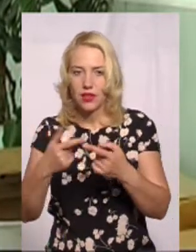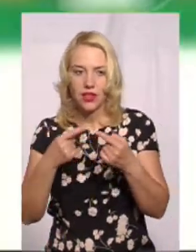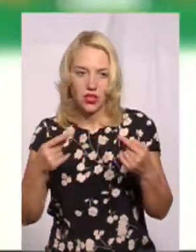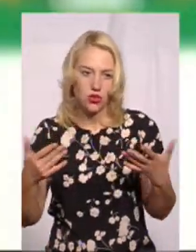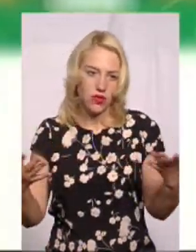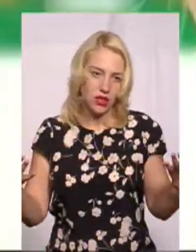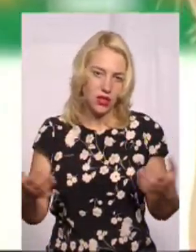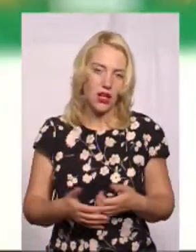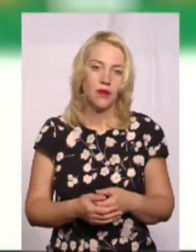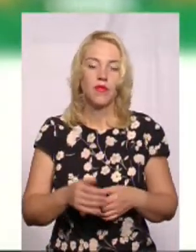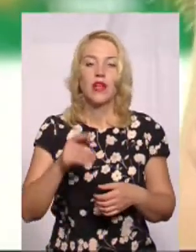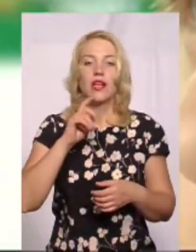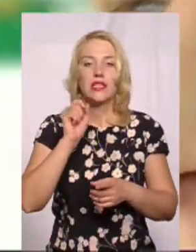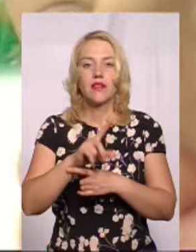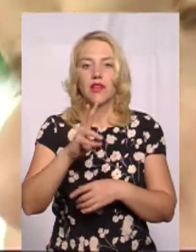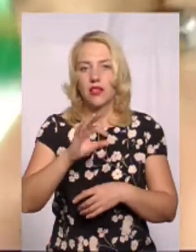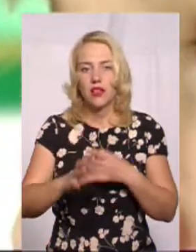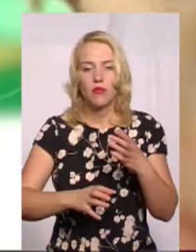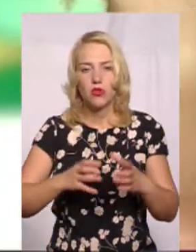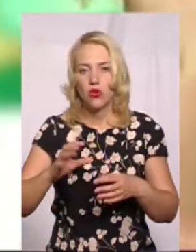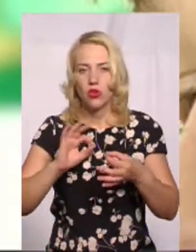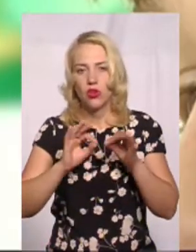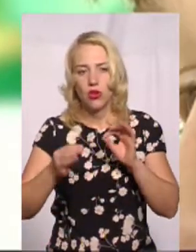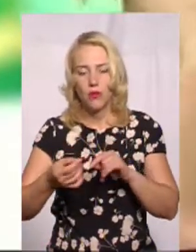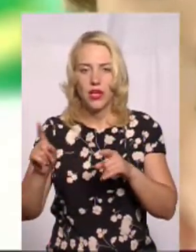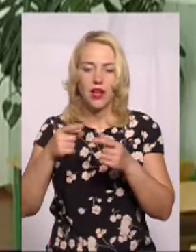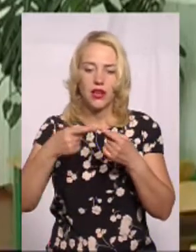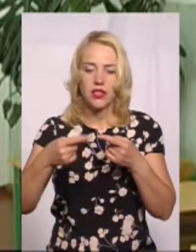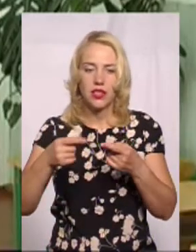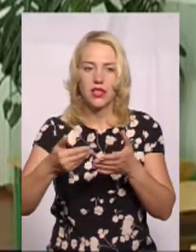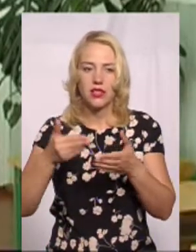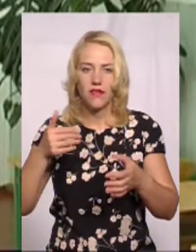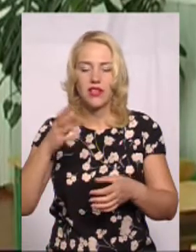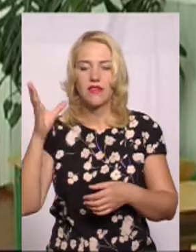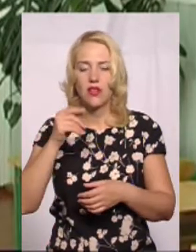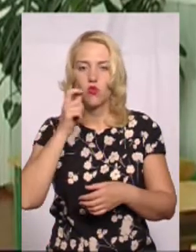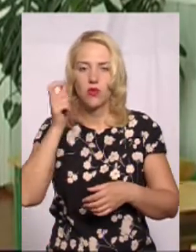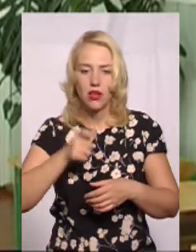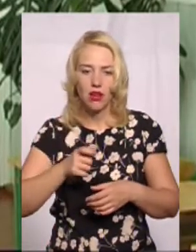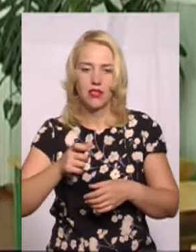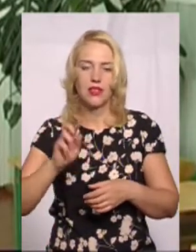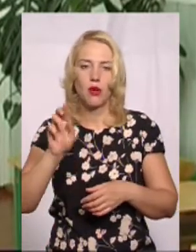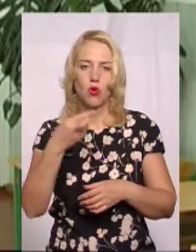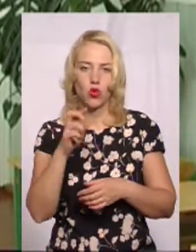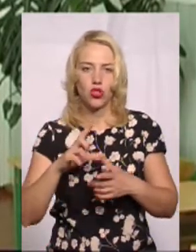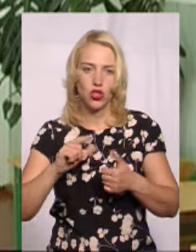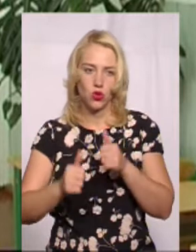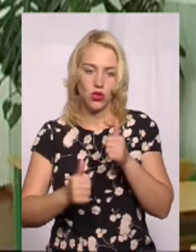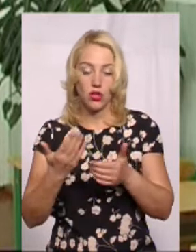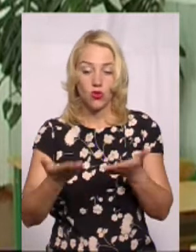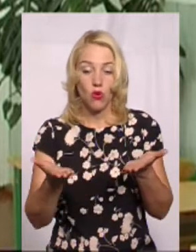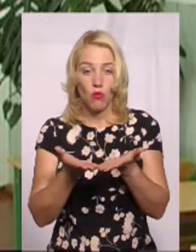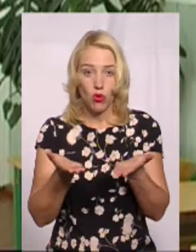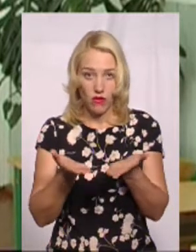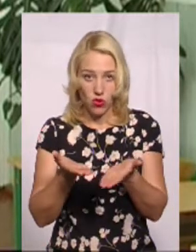далі. Завдання на міжнародній олімпіаді, каже Влад, різнилися з завданнями всеукраїнських біологічних турнірів. Якщо порівнювати